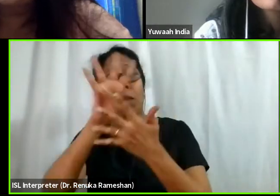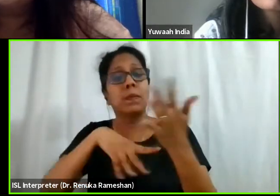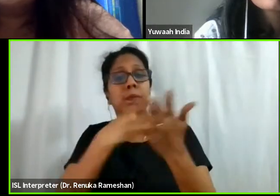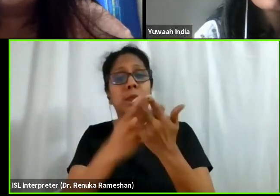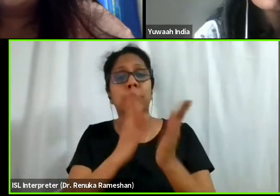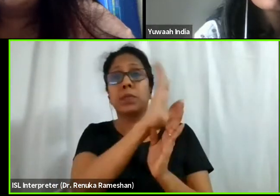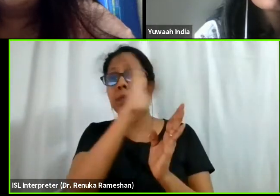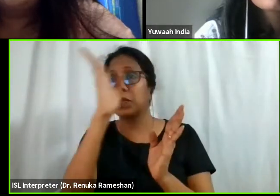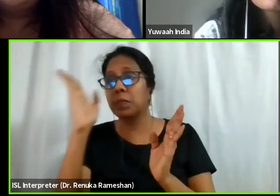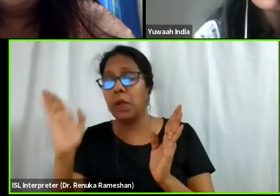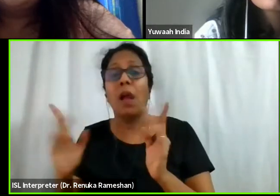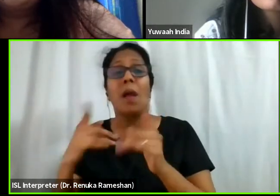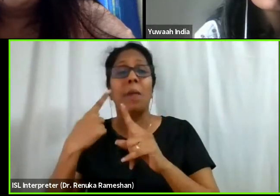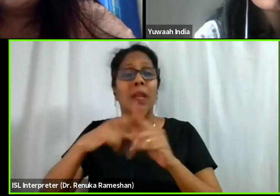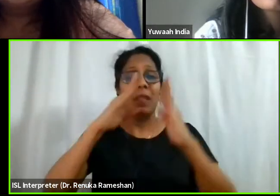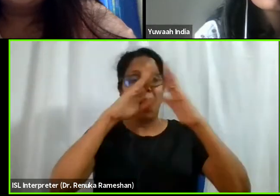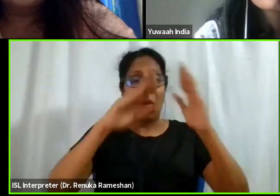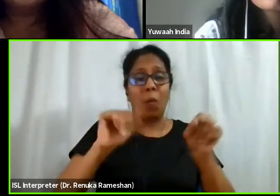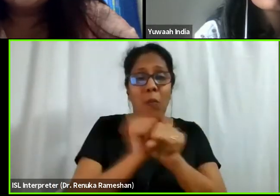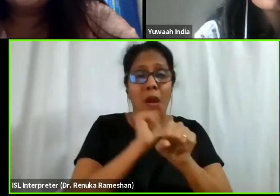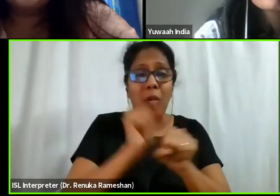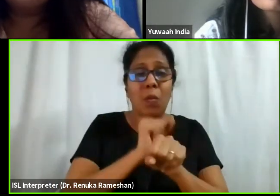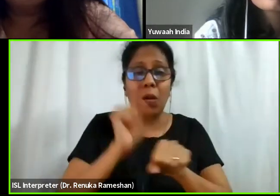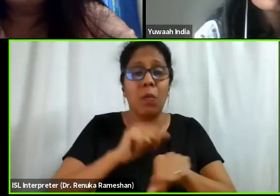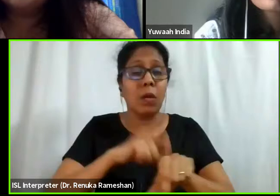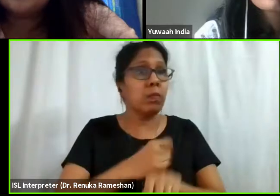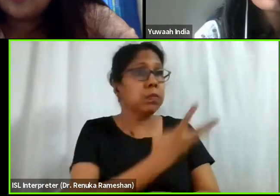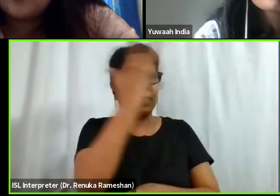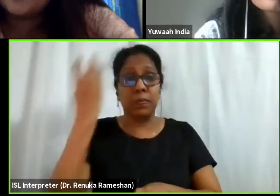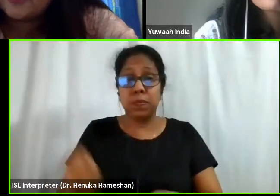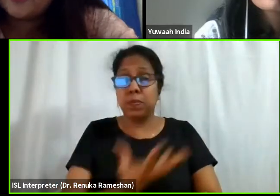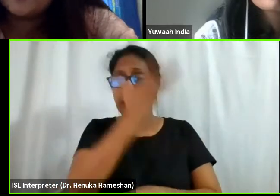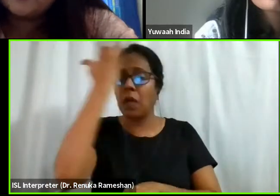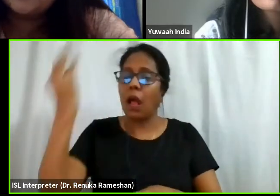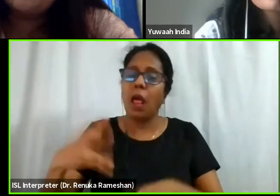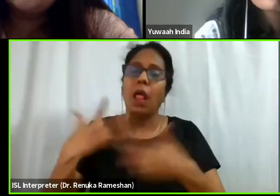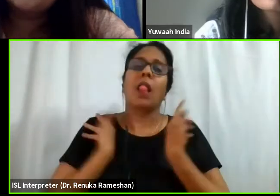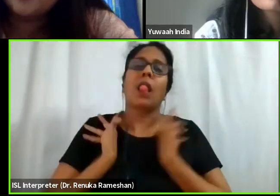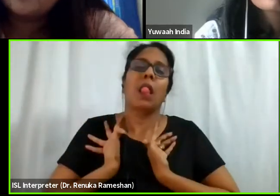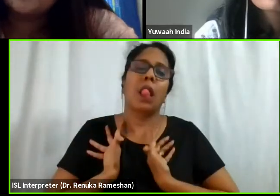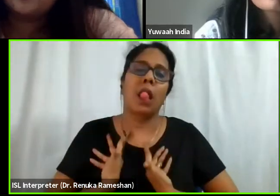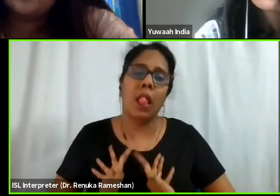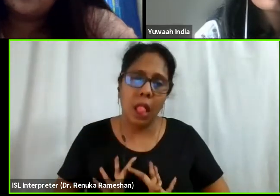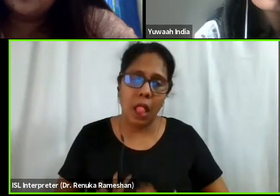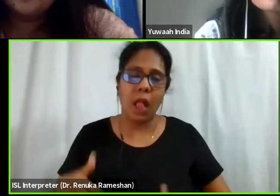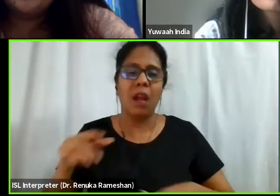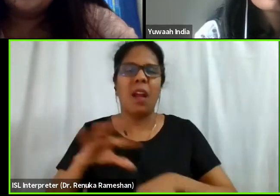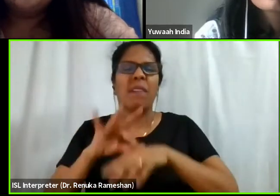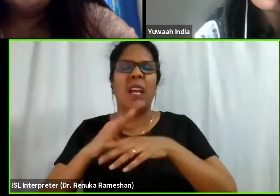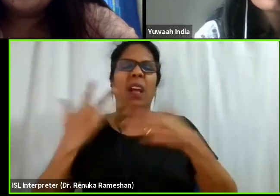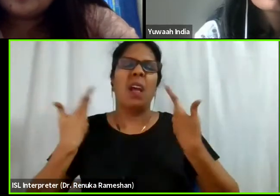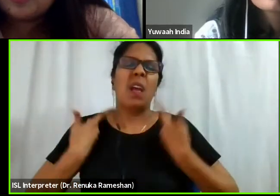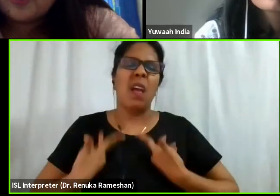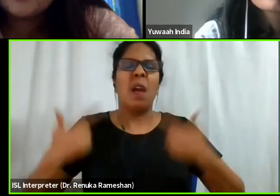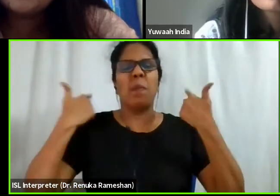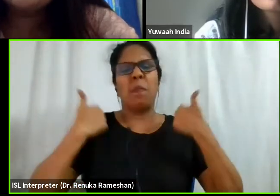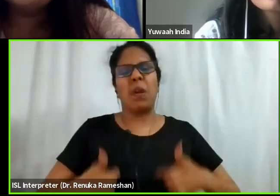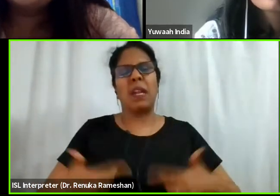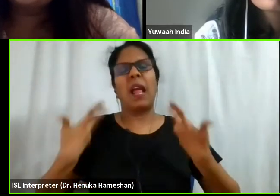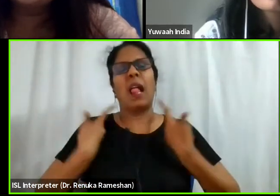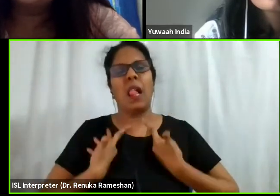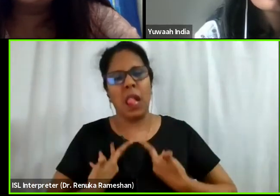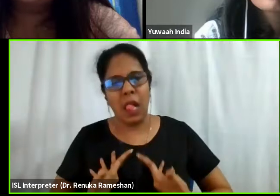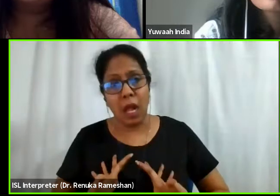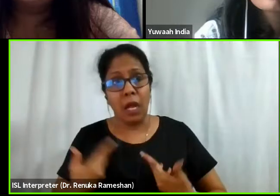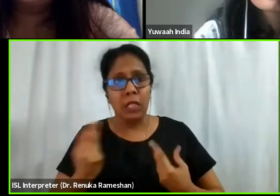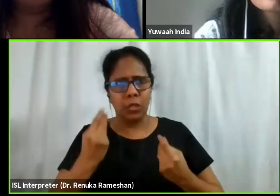आप थकने लगते हो। तो अगर आपको लग रहा है कि आप ये थक रहे हो, तो थोड़ी सी